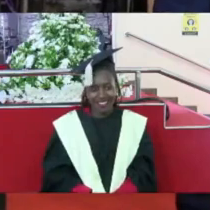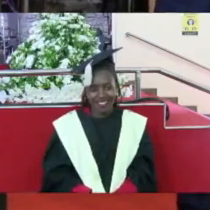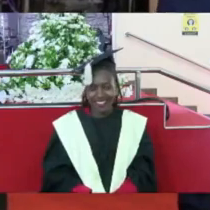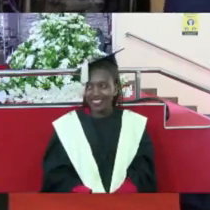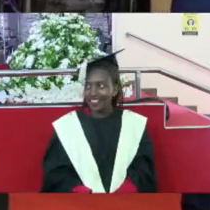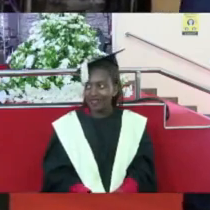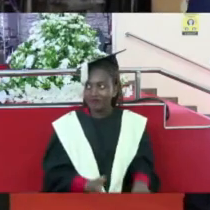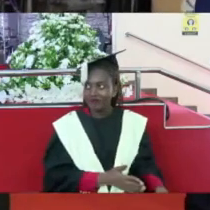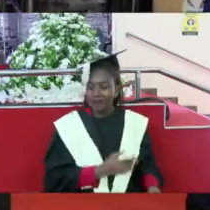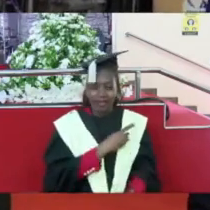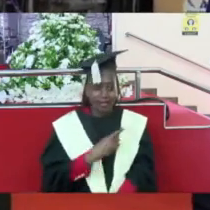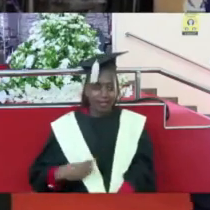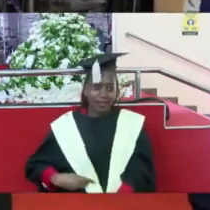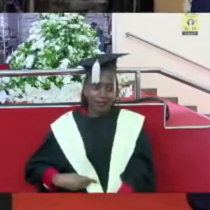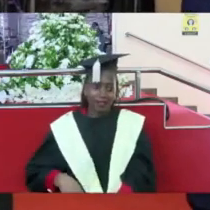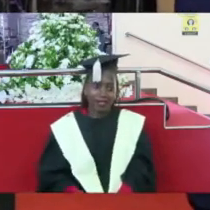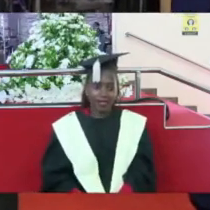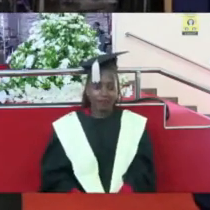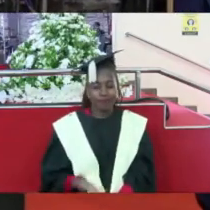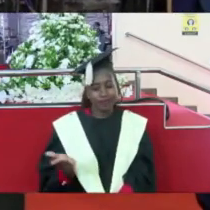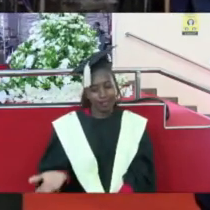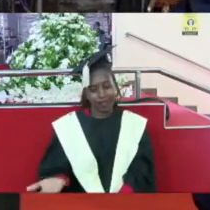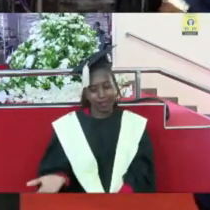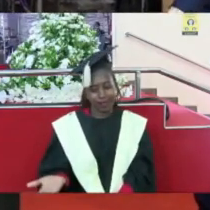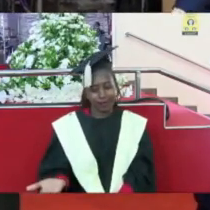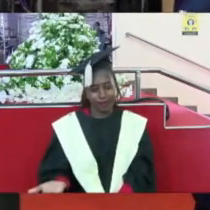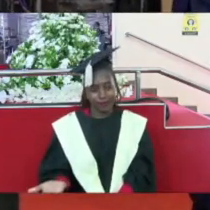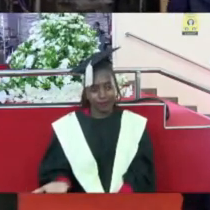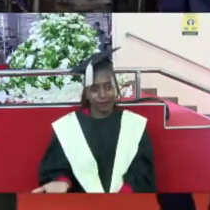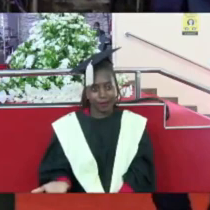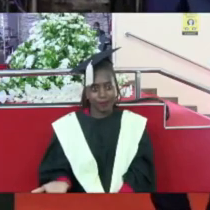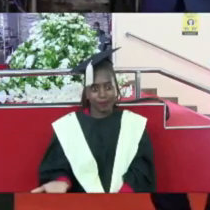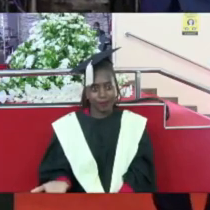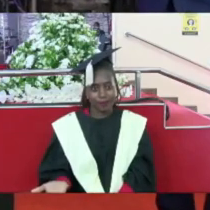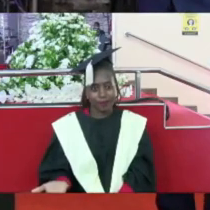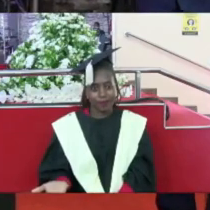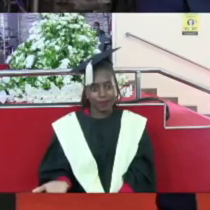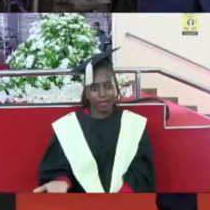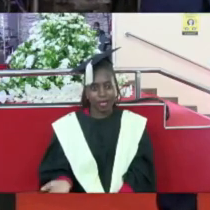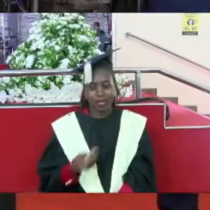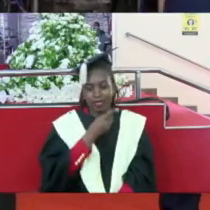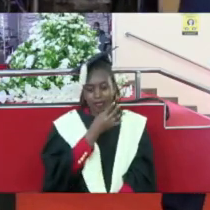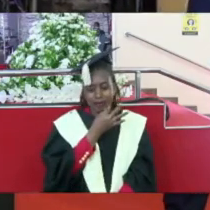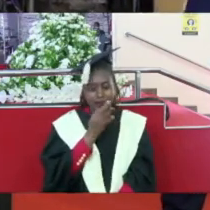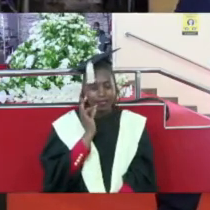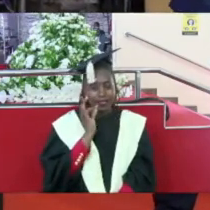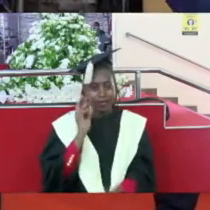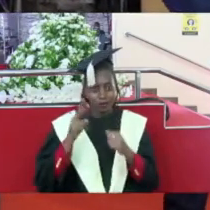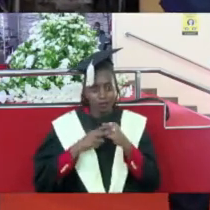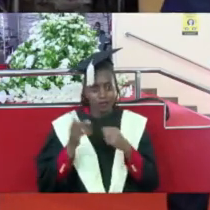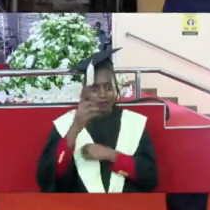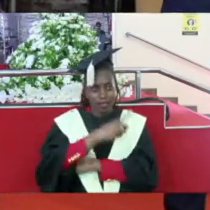David. Daudi. Yuko pale chini. Down there. Amefunga siku saba. He has fasted for